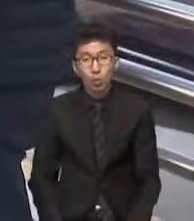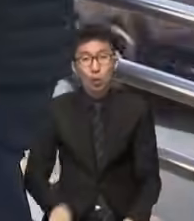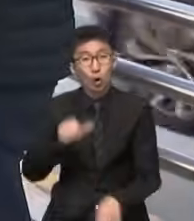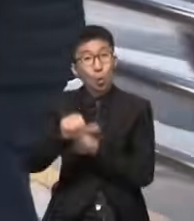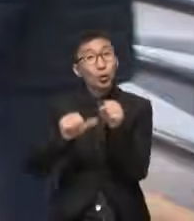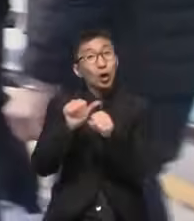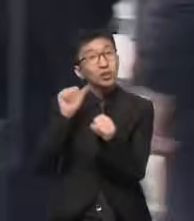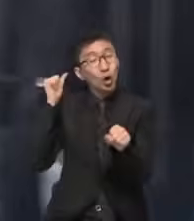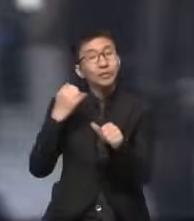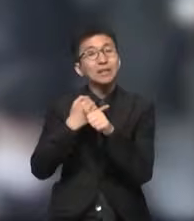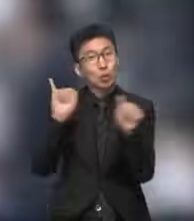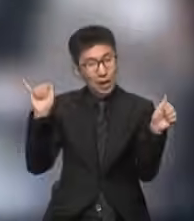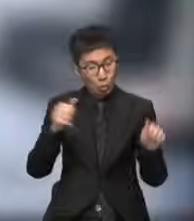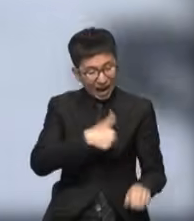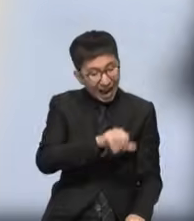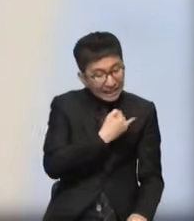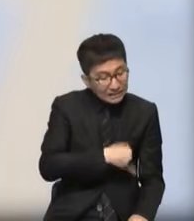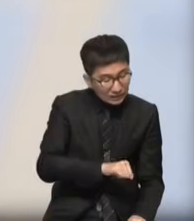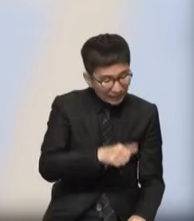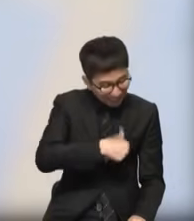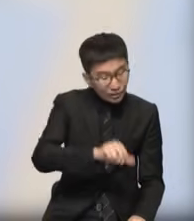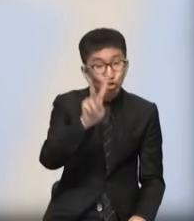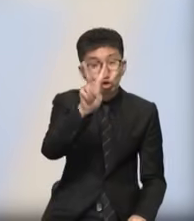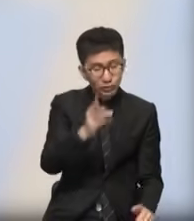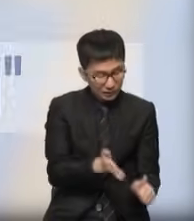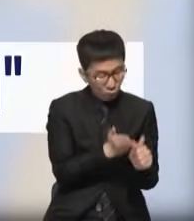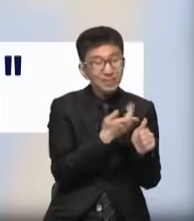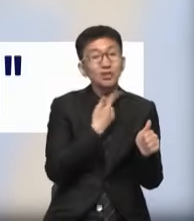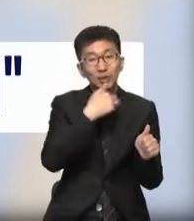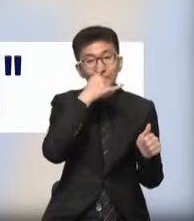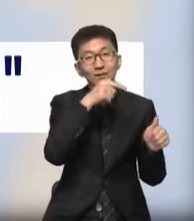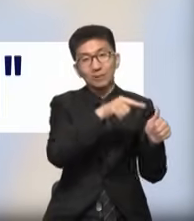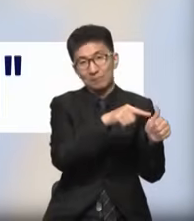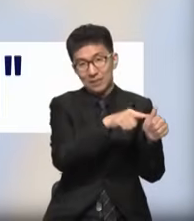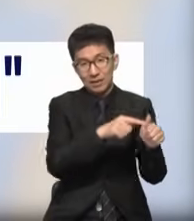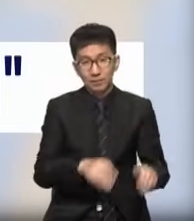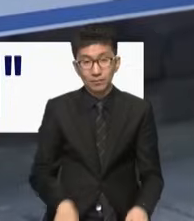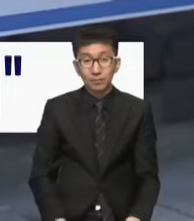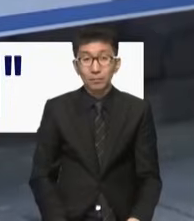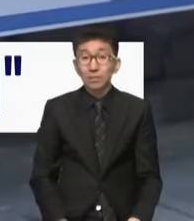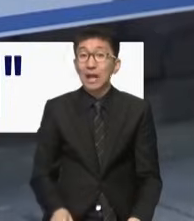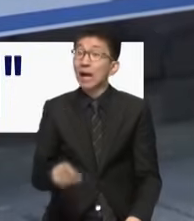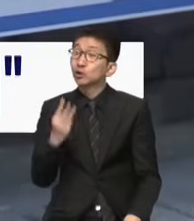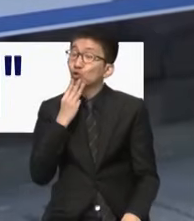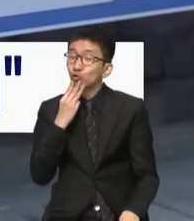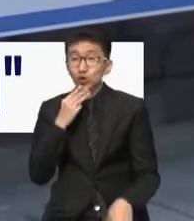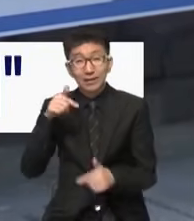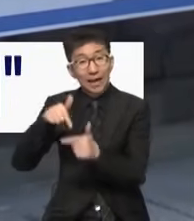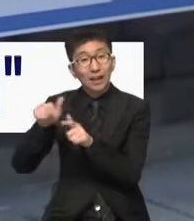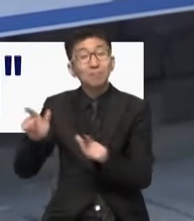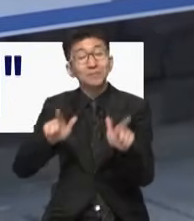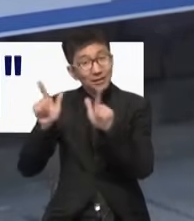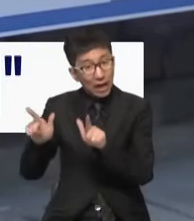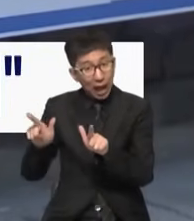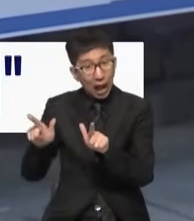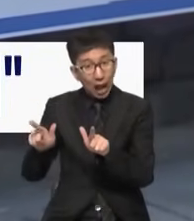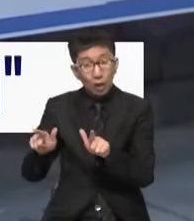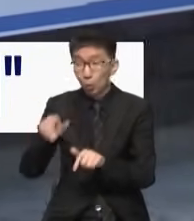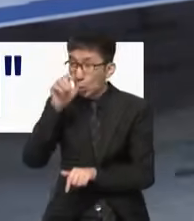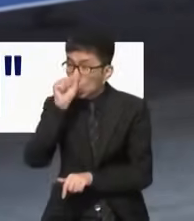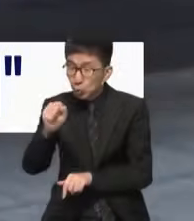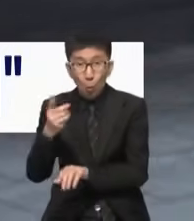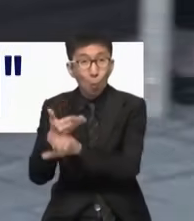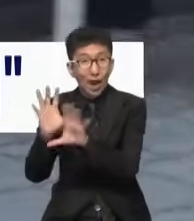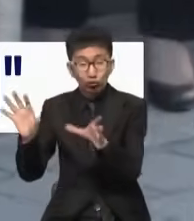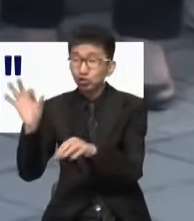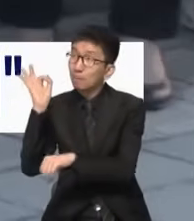전 이혼하고 두 아들을 키워온 B씨. 서울 강남에 살고 경제활동을 하면서 외제차까지 모는 전 아내가